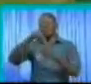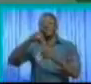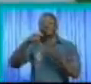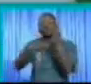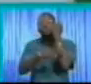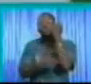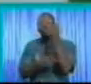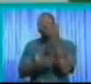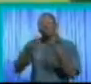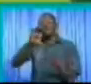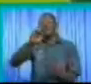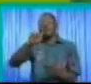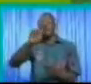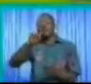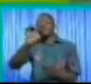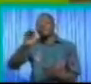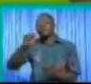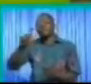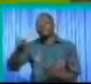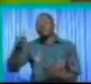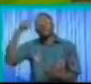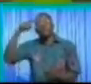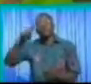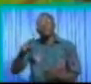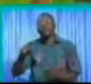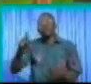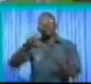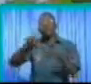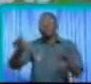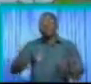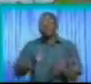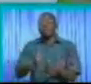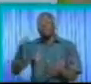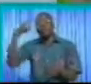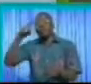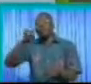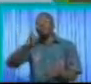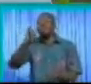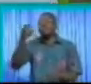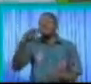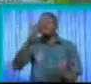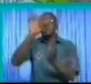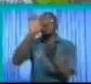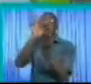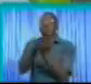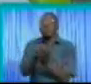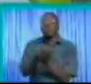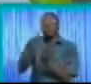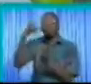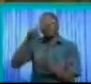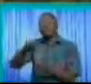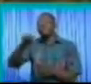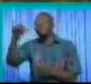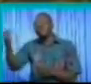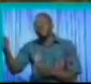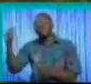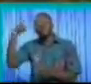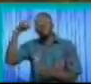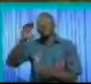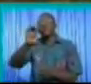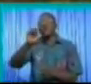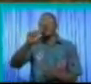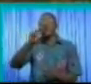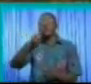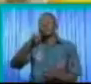région des Cascades. Le lac aux hippopotames de Tengrela, le baobab sacré de Toumousseni, la cascade